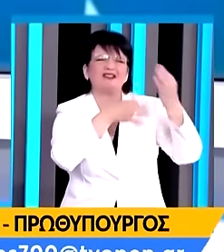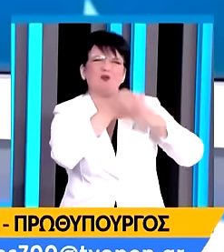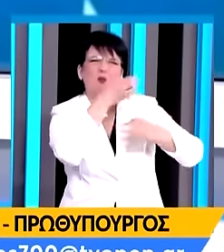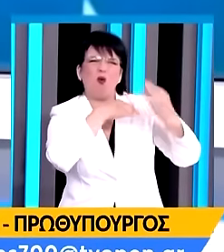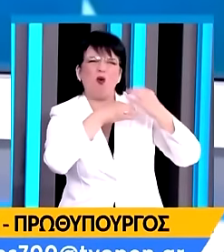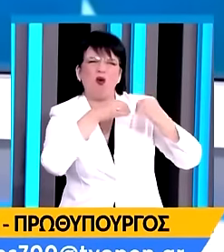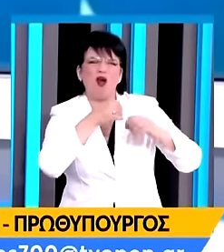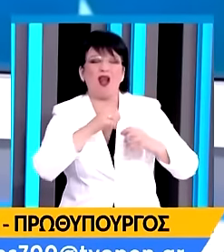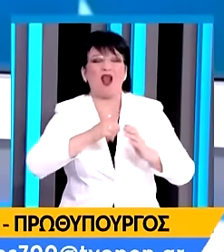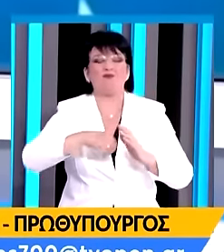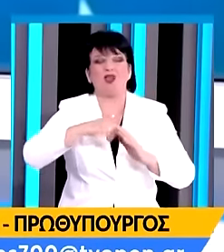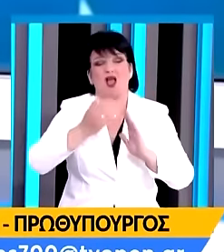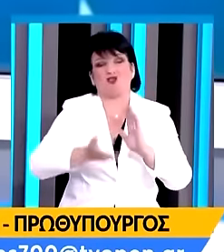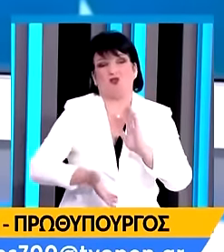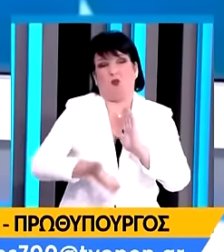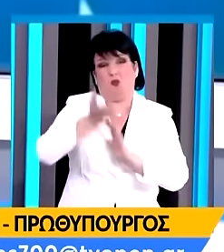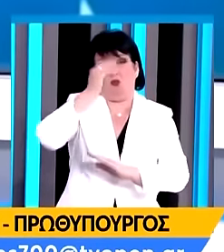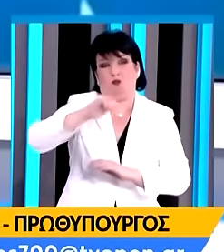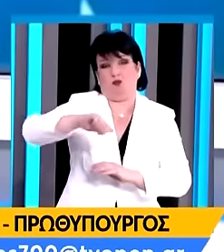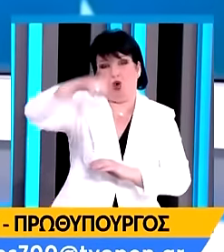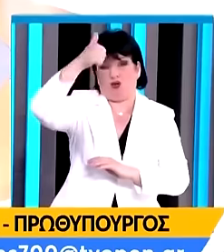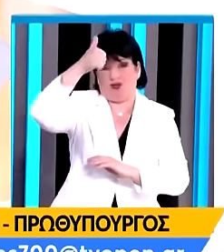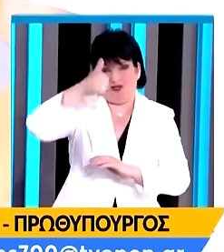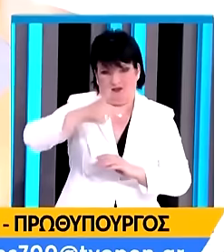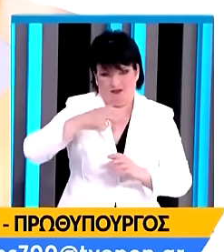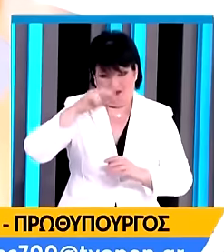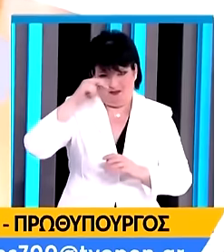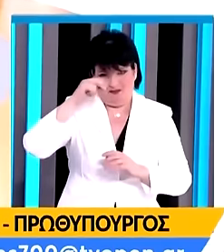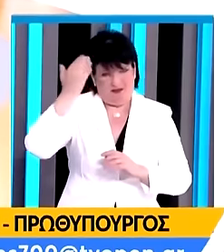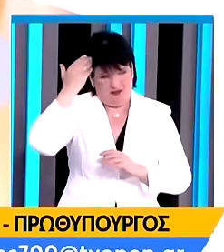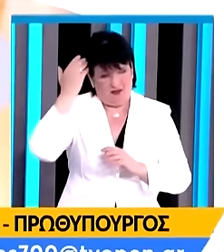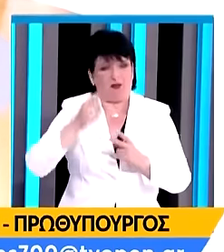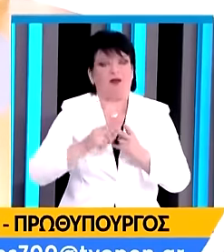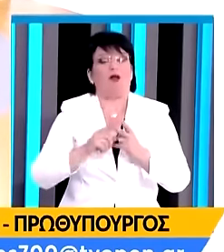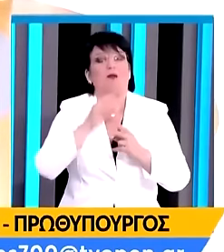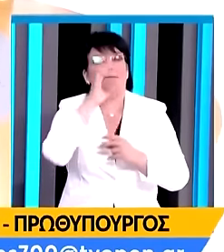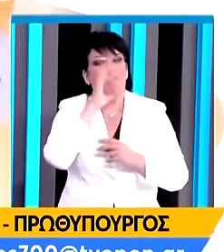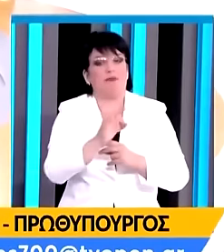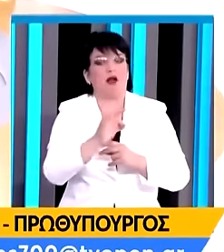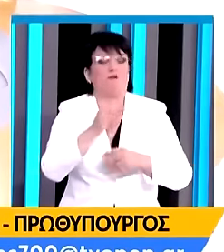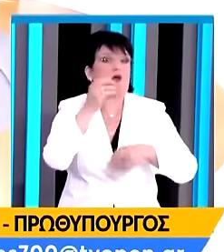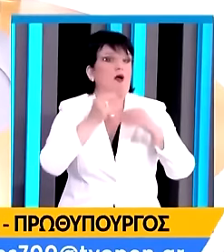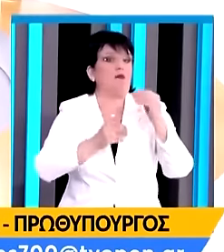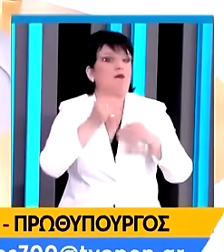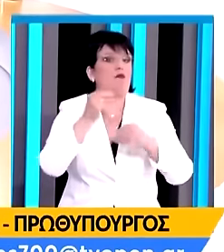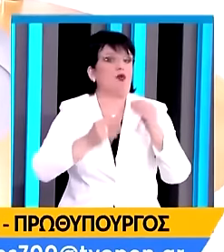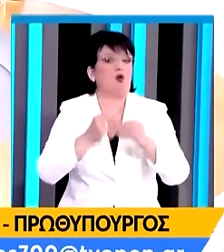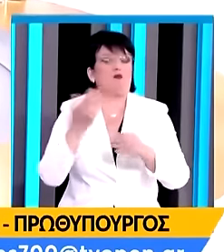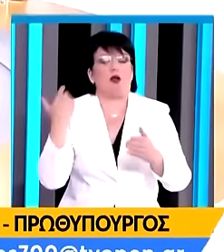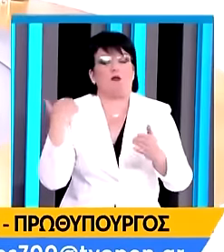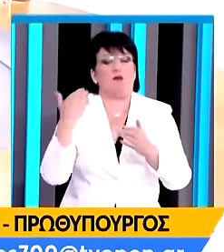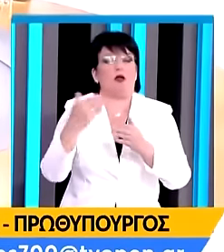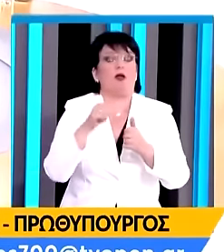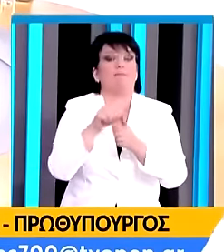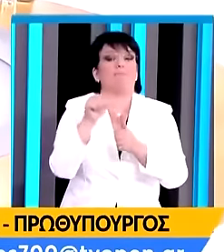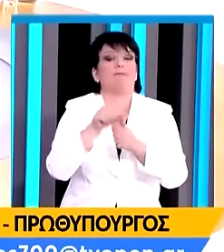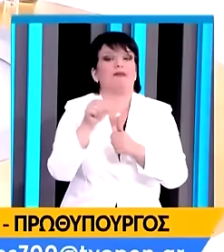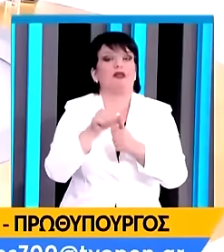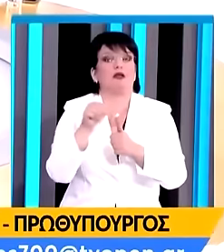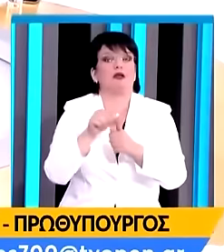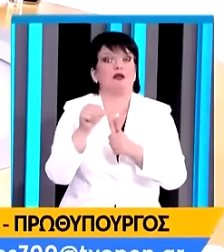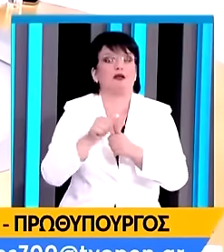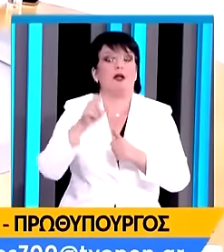είμαστε πρωταθλητές στην ακρίβεια. Δεύτερο ζήτημα. Έχουμε πράγματι ένα πρόβλημα τους τελευταίους μήνες, στοχευμένο